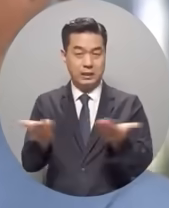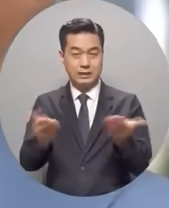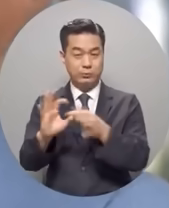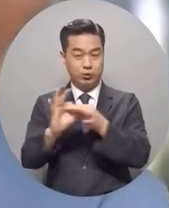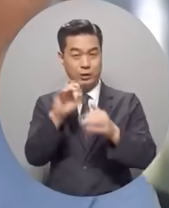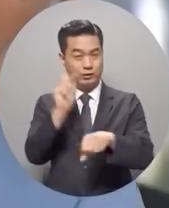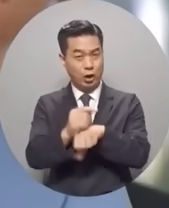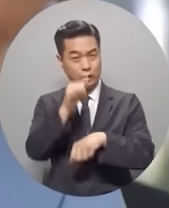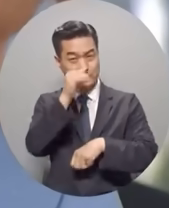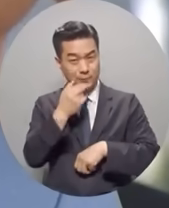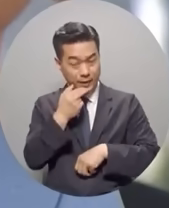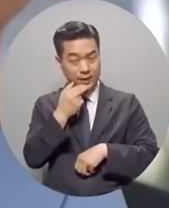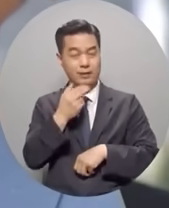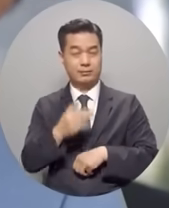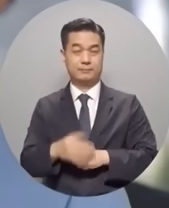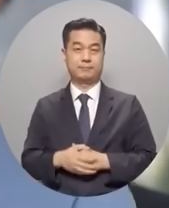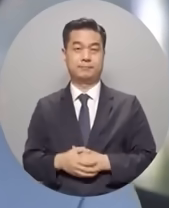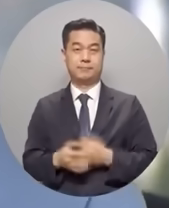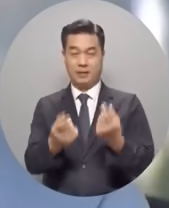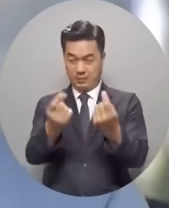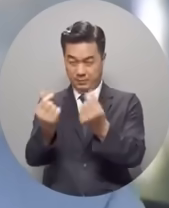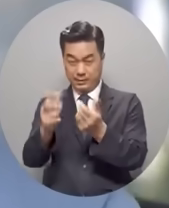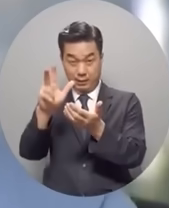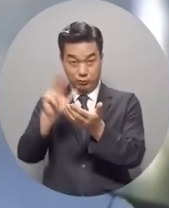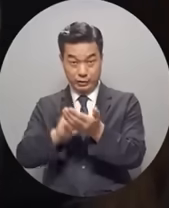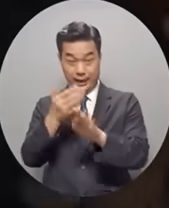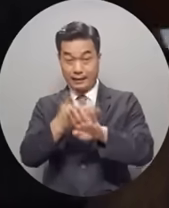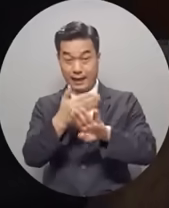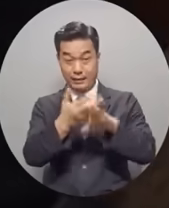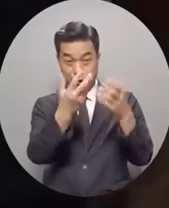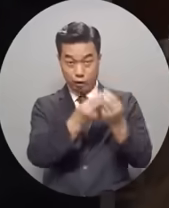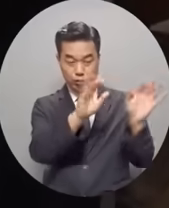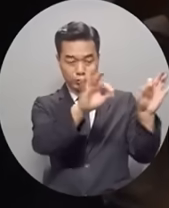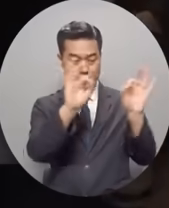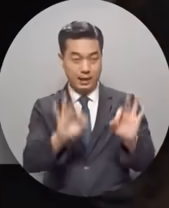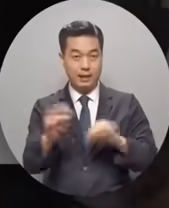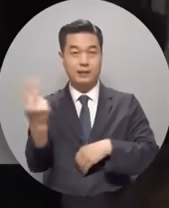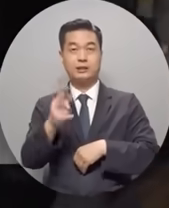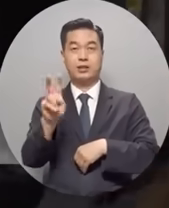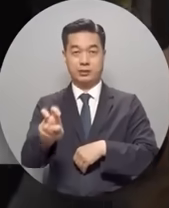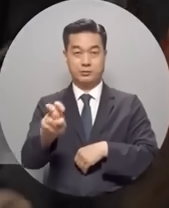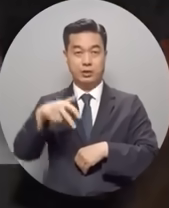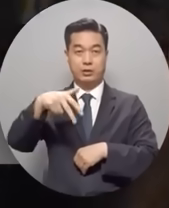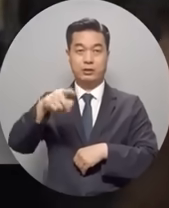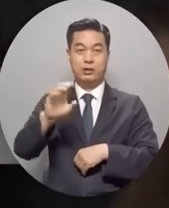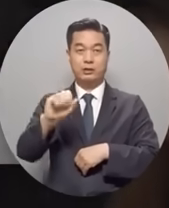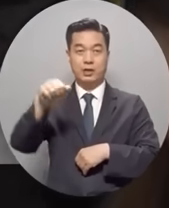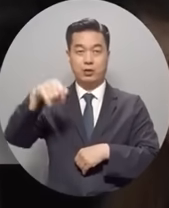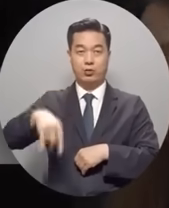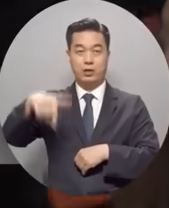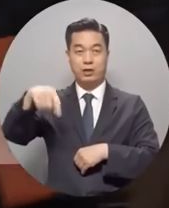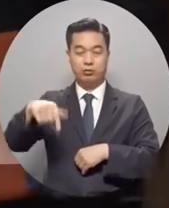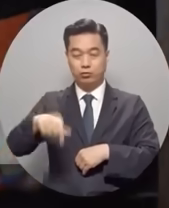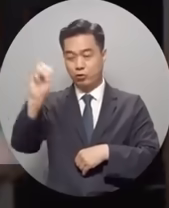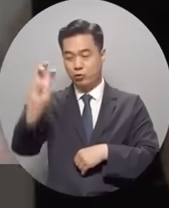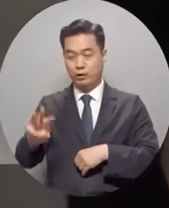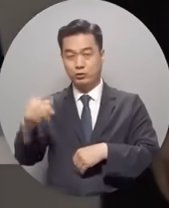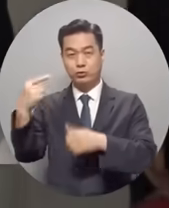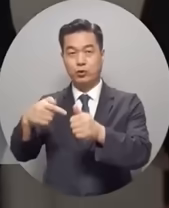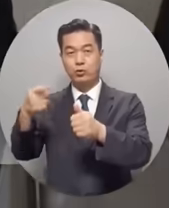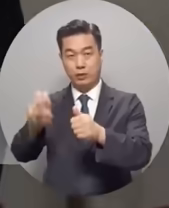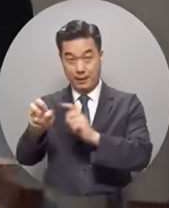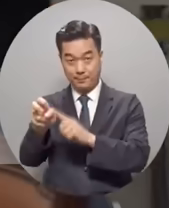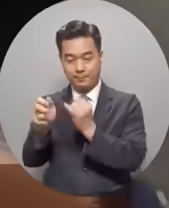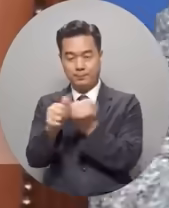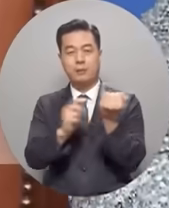관련성입니다. 닮은 꼴 사건을 살펴봤습니다. 지난 2020년 장희국 당시 광주교육감 배우자가